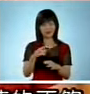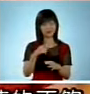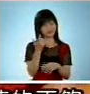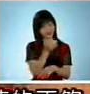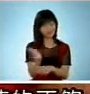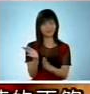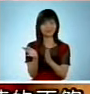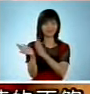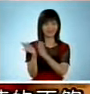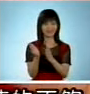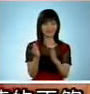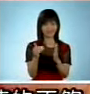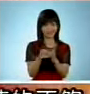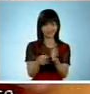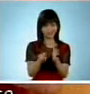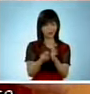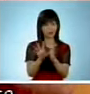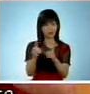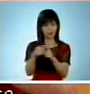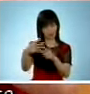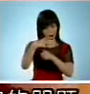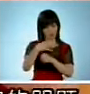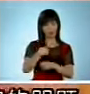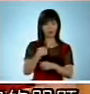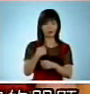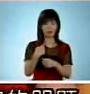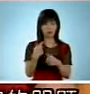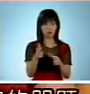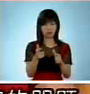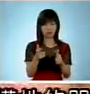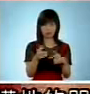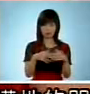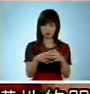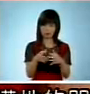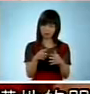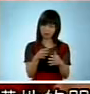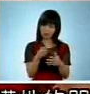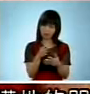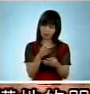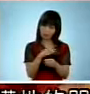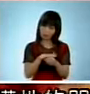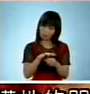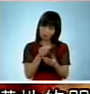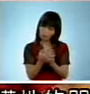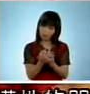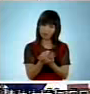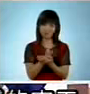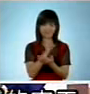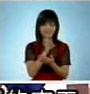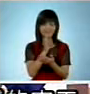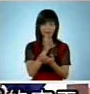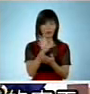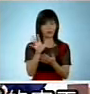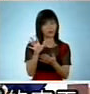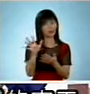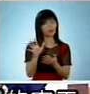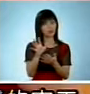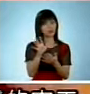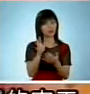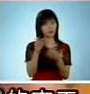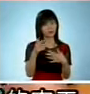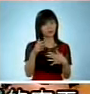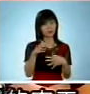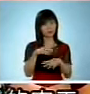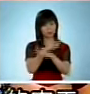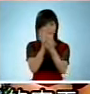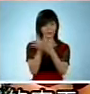哈，说你们手语训练的不够。其实不是说我们训练够不够的问题，而是说它有一个结构性的问题。你即使